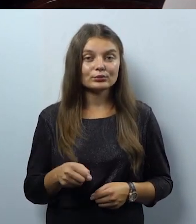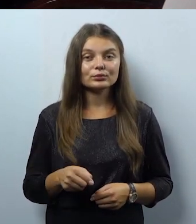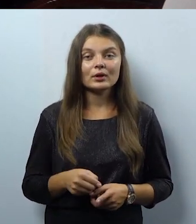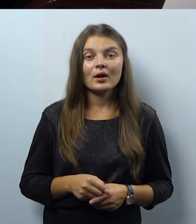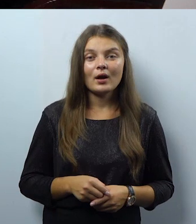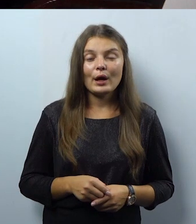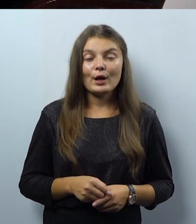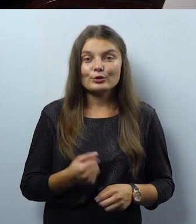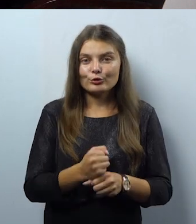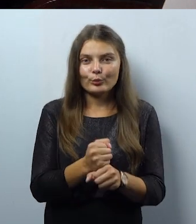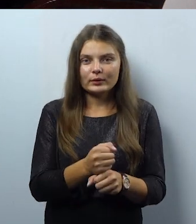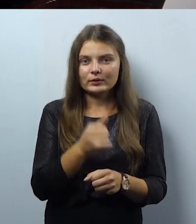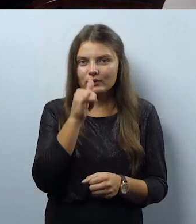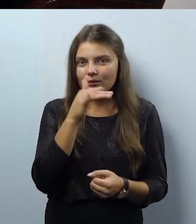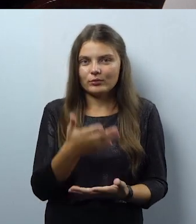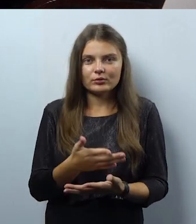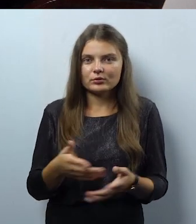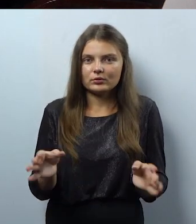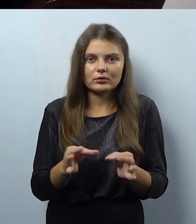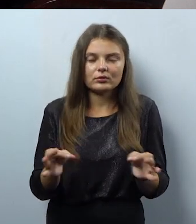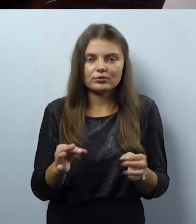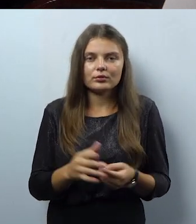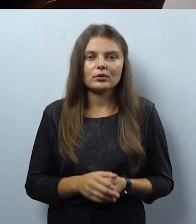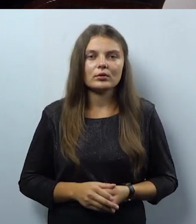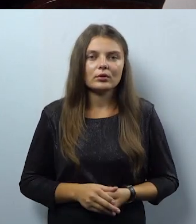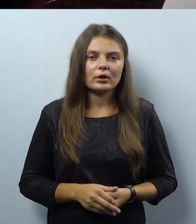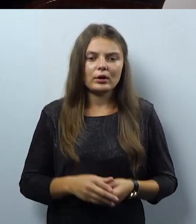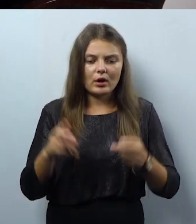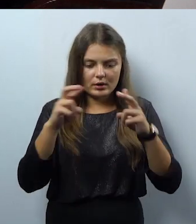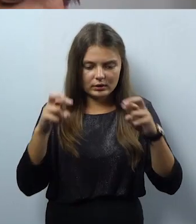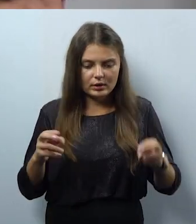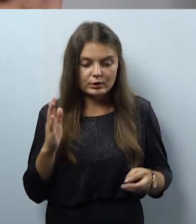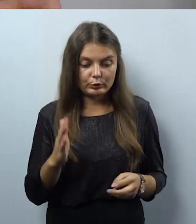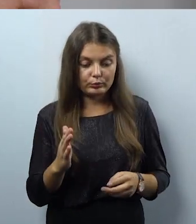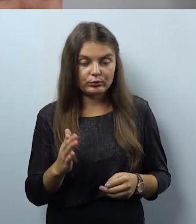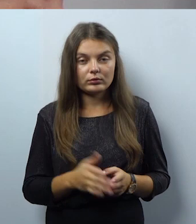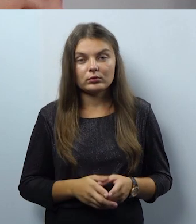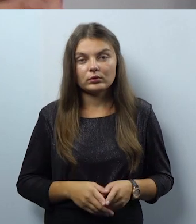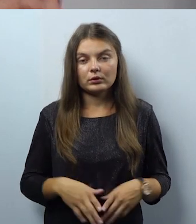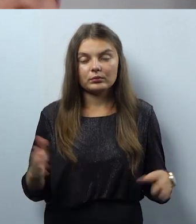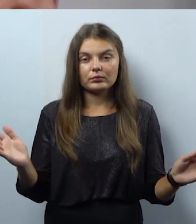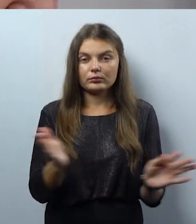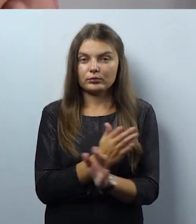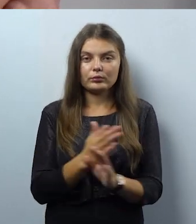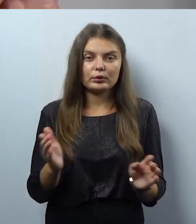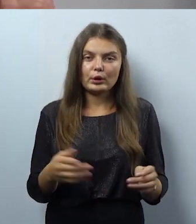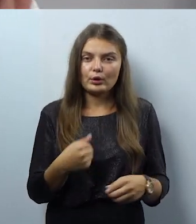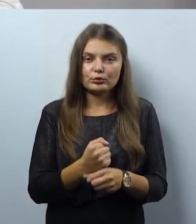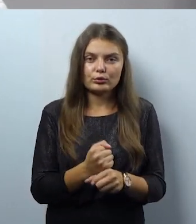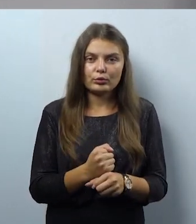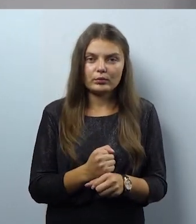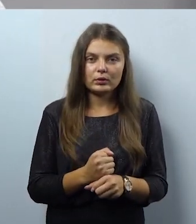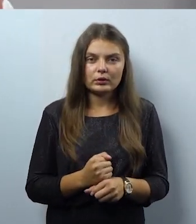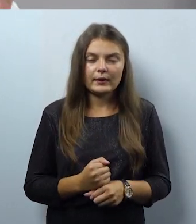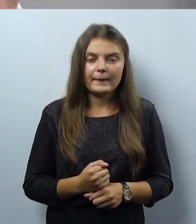не зроблено, просто от написано. От я вам просто деякі. От. Під час проведення аналізу про повітря у грудні були встановлені незначні